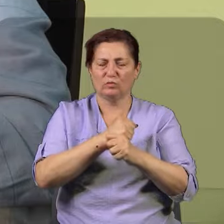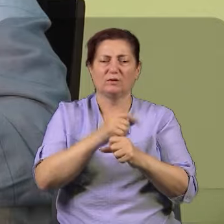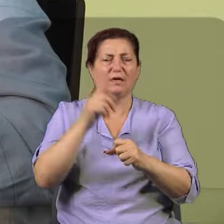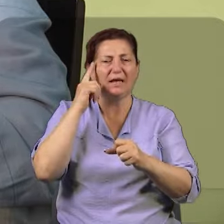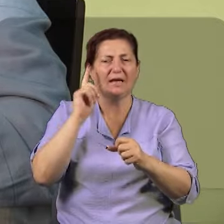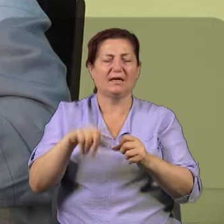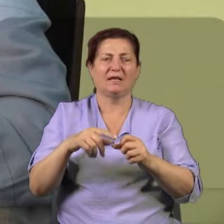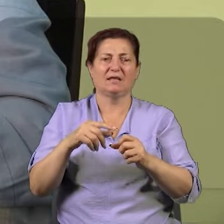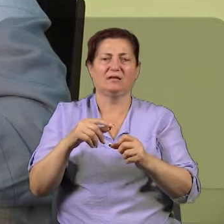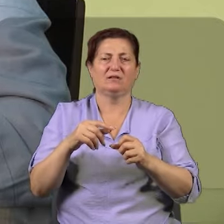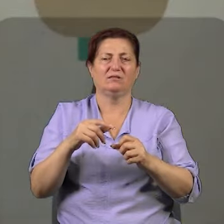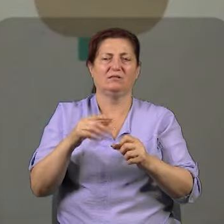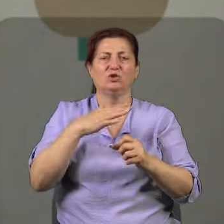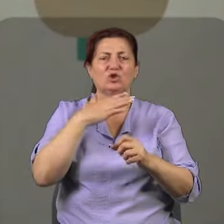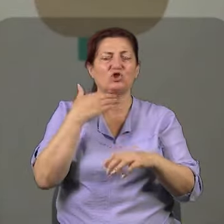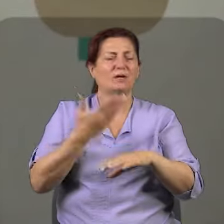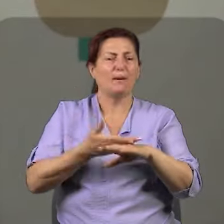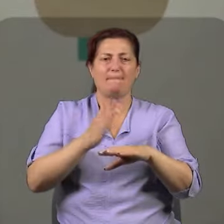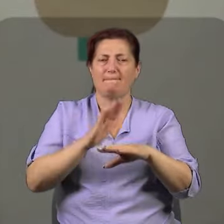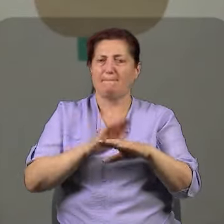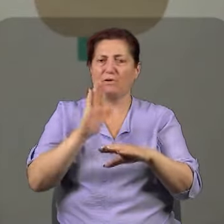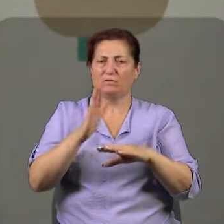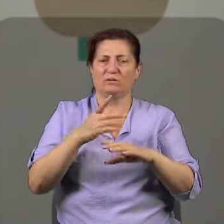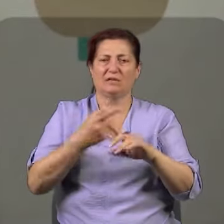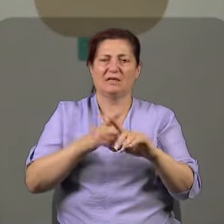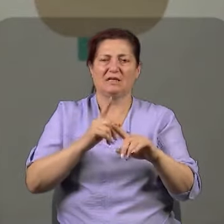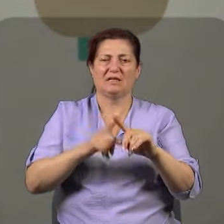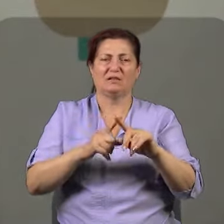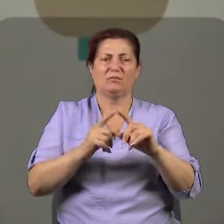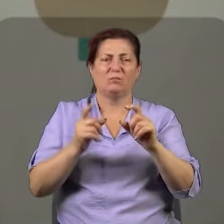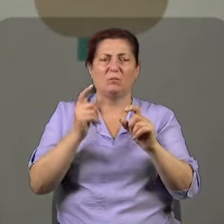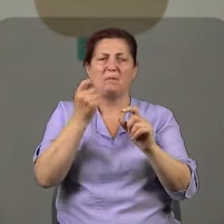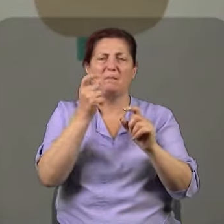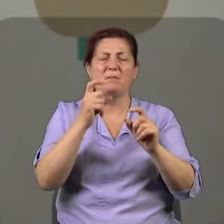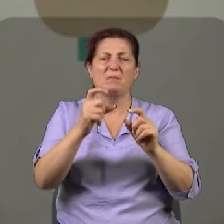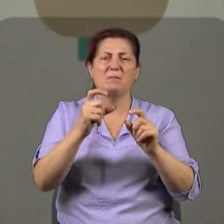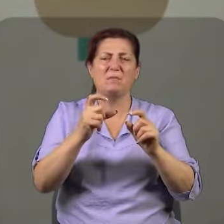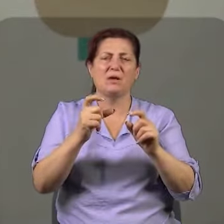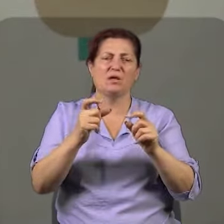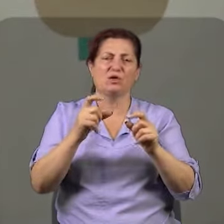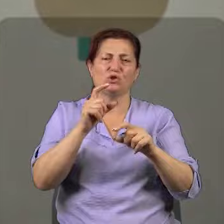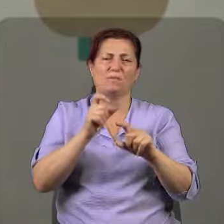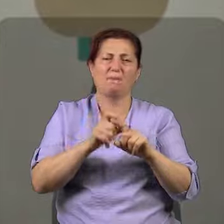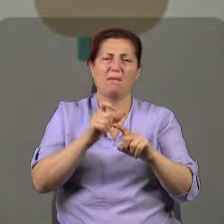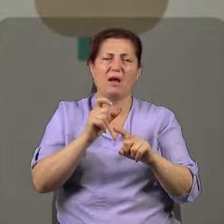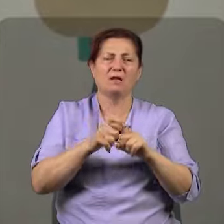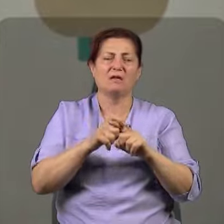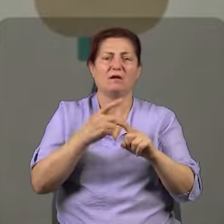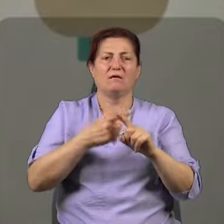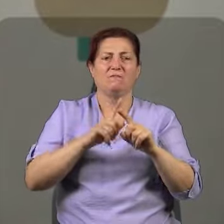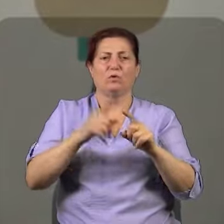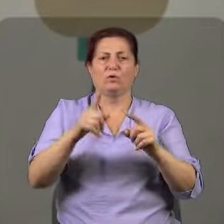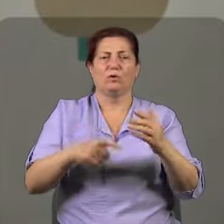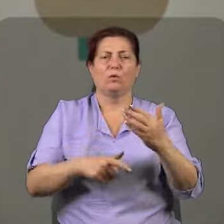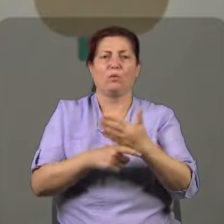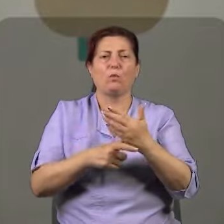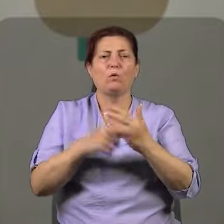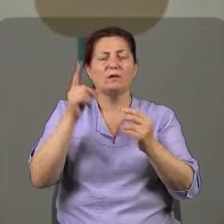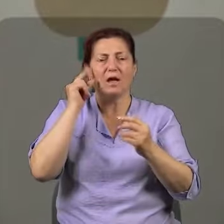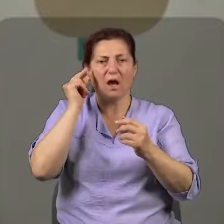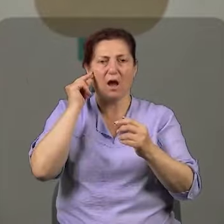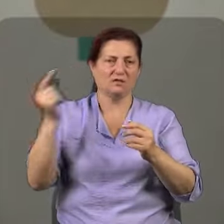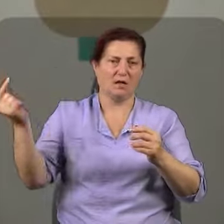ստեղծել հնարավորությունների տեսանկյունից, շատ բարդ կլինի իրան համոզել, դրա համար պետք են հավելյալ ինչ-որ մոտիվացիոն բաներ, որը իրանց կօգնի Հայաստան